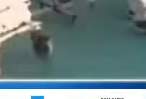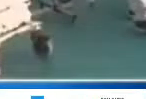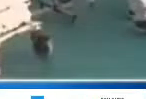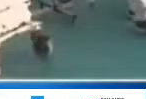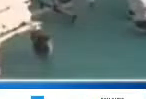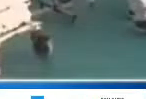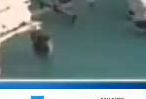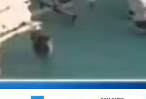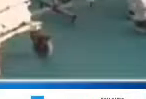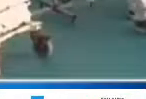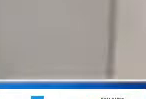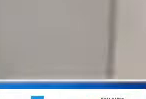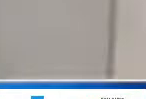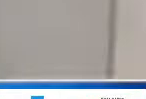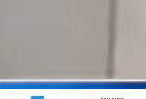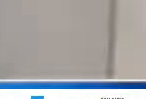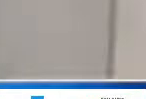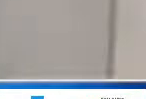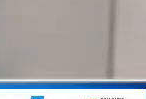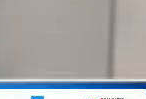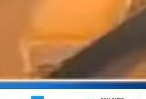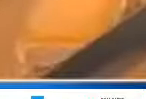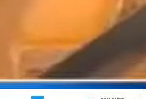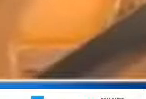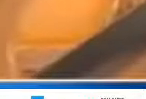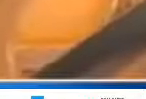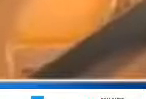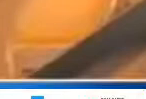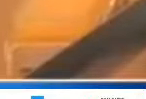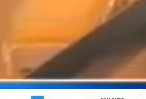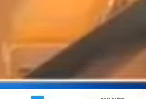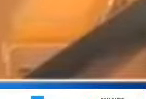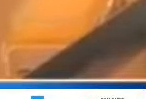in Kenya. So ngayon, ang ating